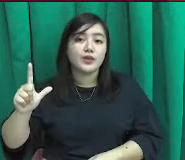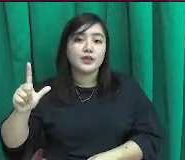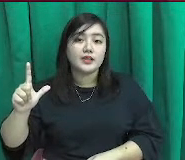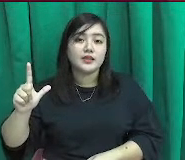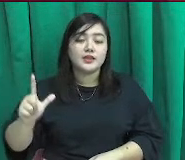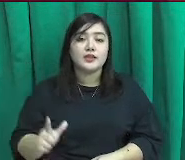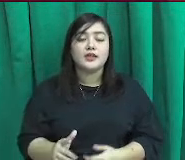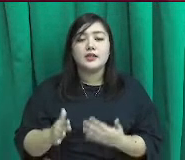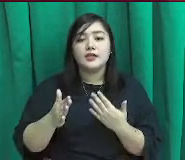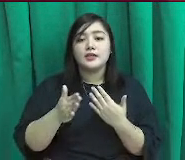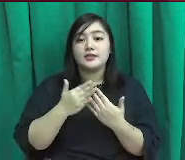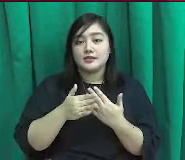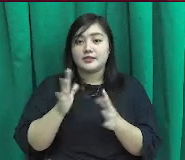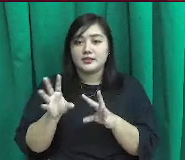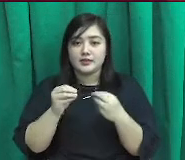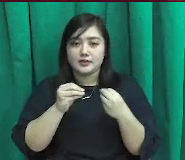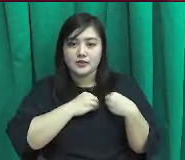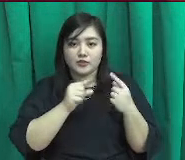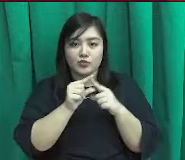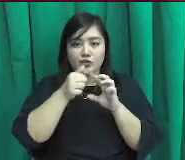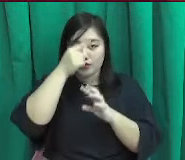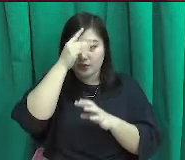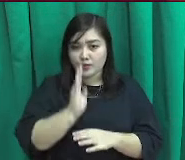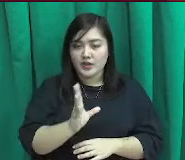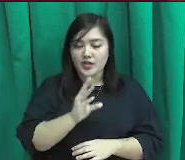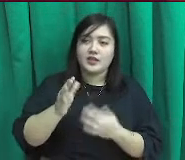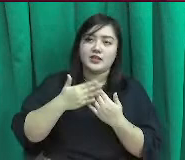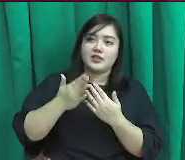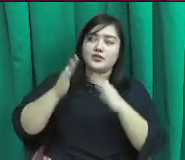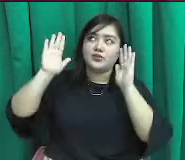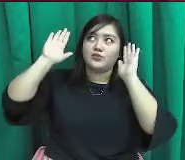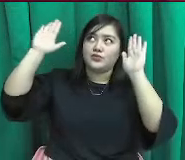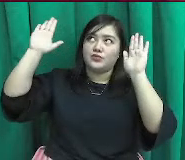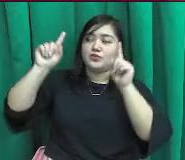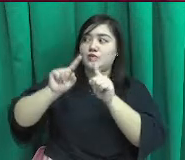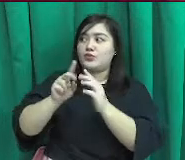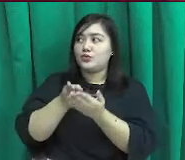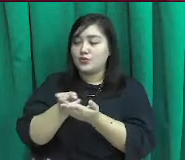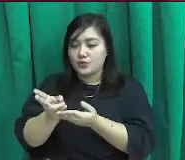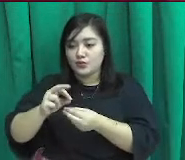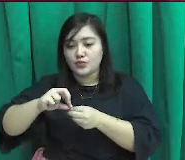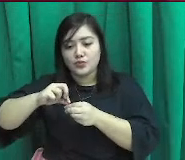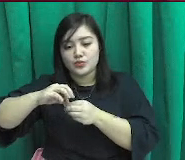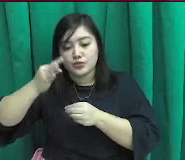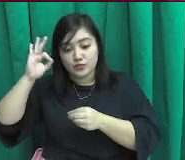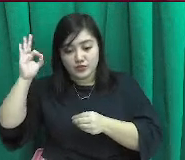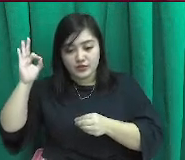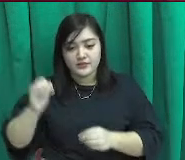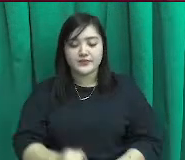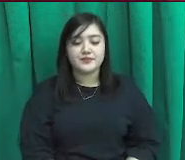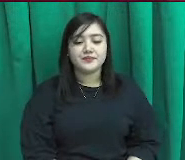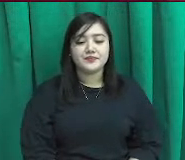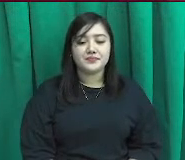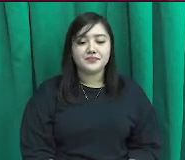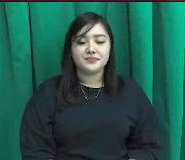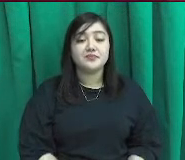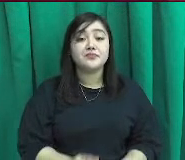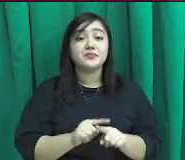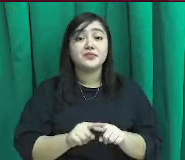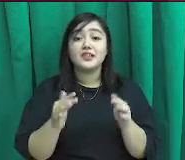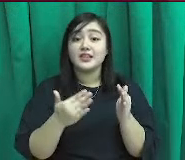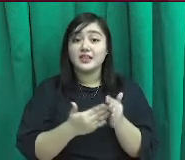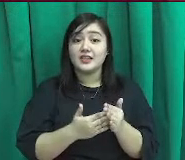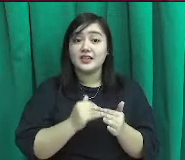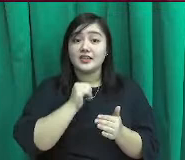siyang magpasakop sa banal na Espiritu. But, again, hindi natin pwedeng pagpare-parehasin. Yeah. Gawin lang natin yung